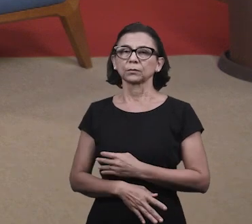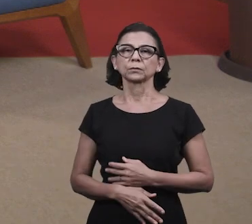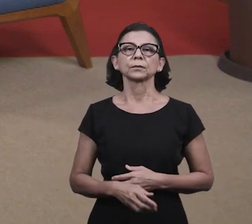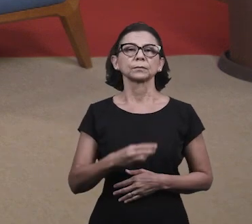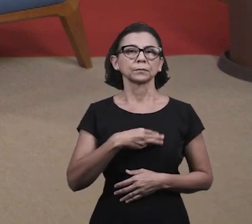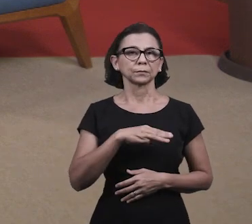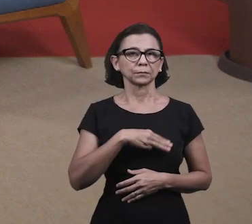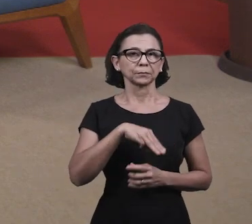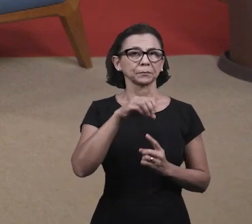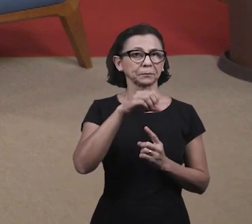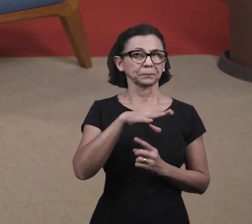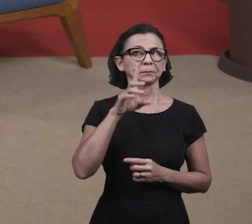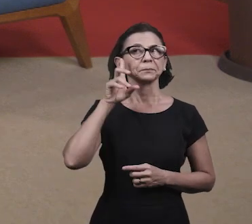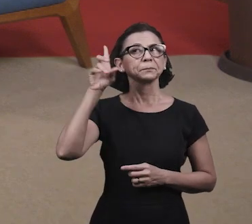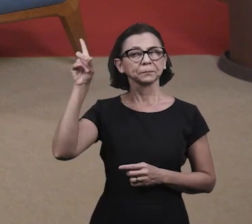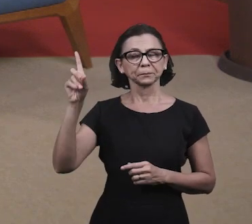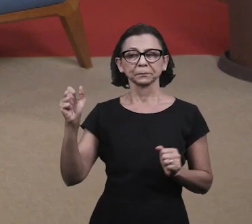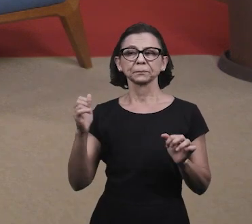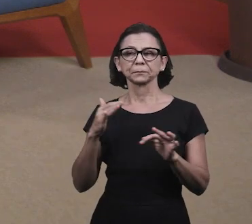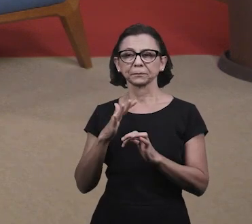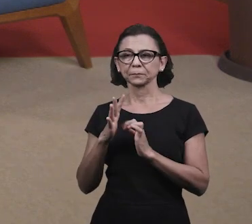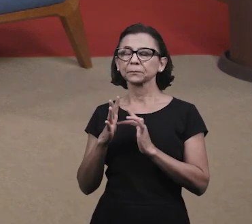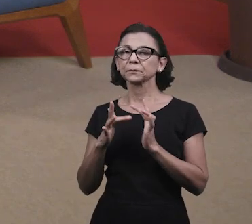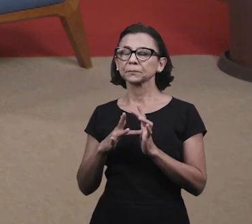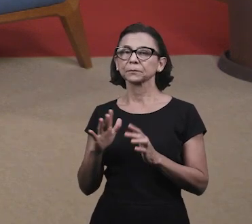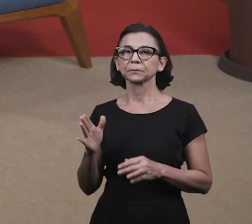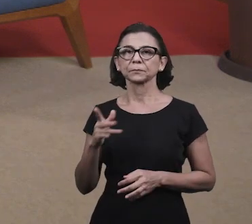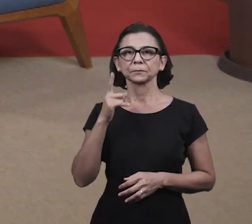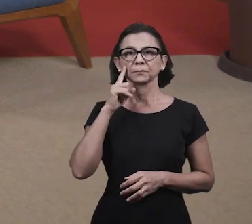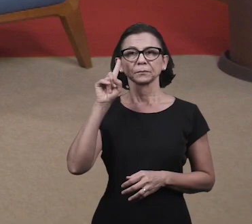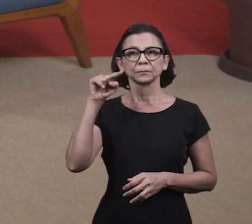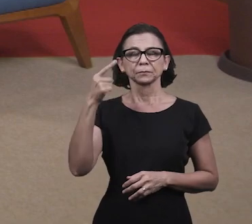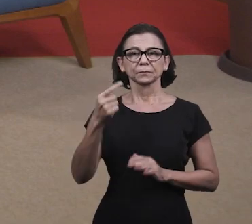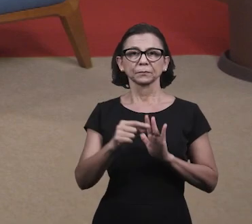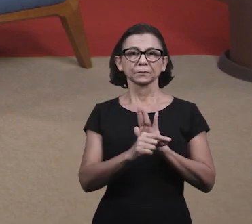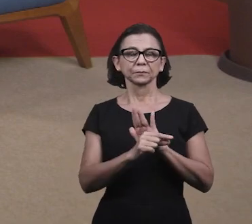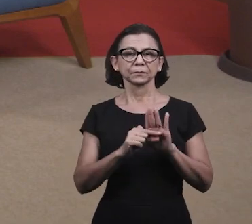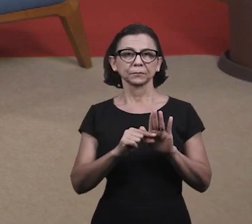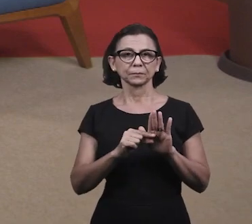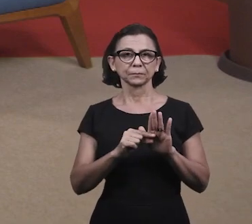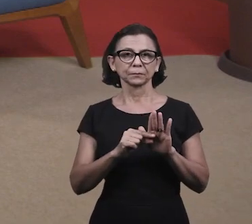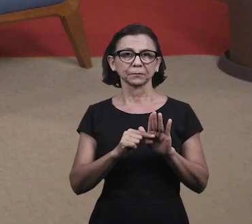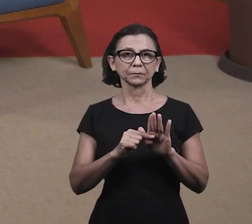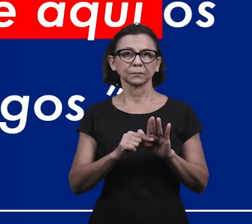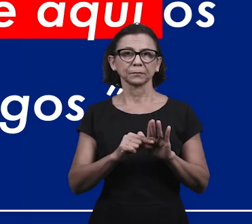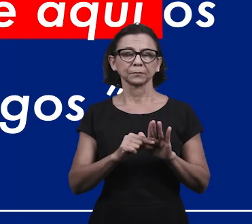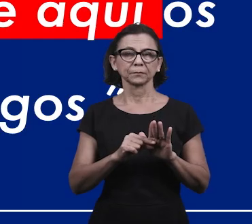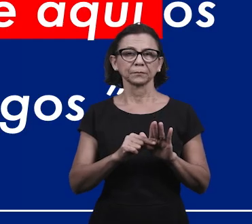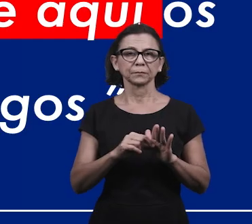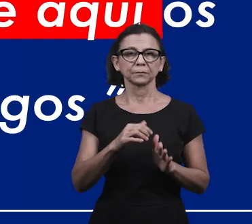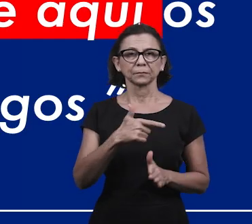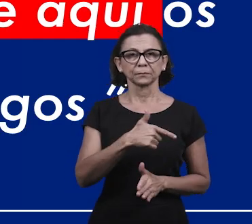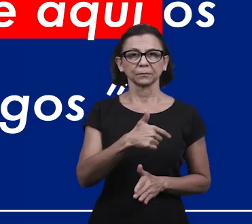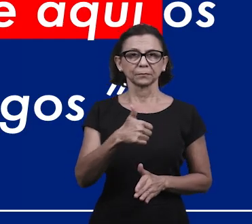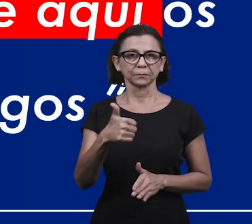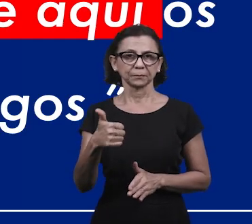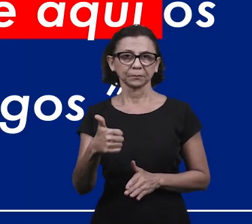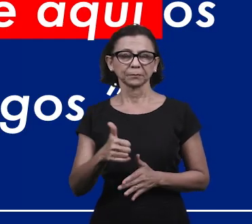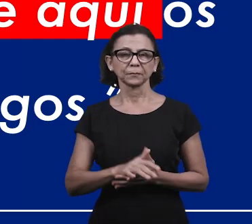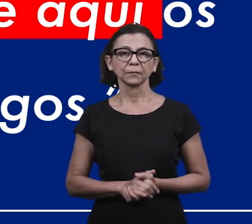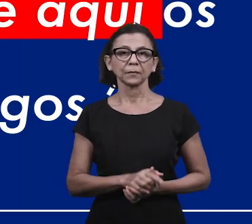La miséricorde de Dieu, la grâce de Dieu, gloire à Jésus. Nous allons au verset 21 qui nous